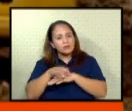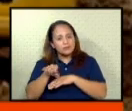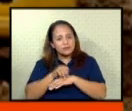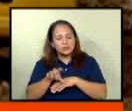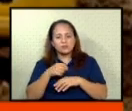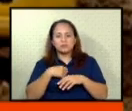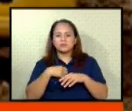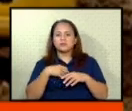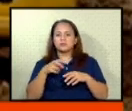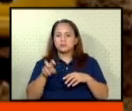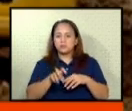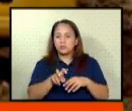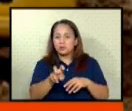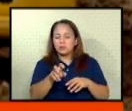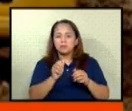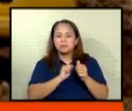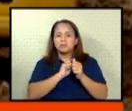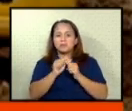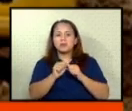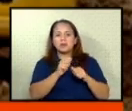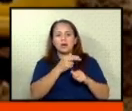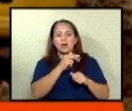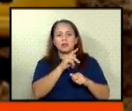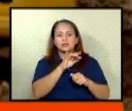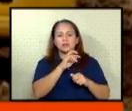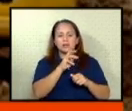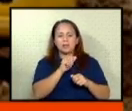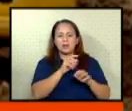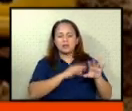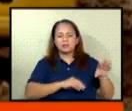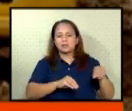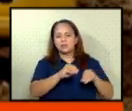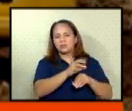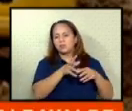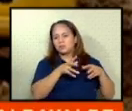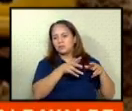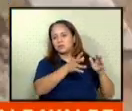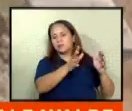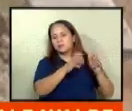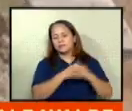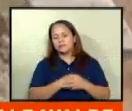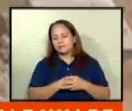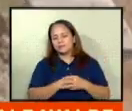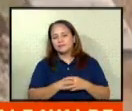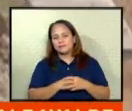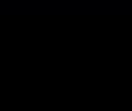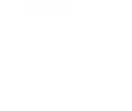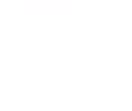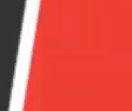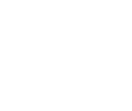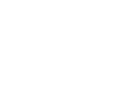ang mga motorista na dumaan sa Halsema Highway bilang alternatibong ruta.